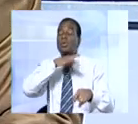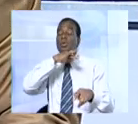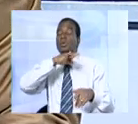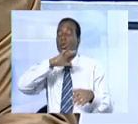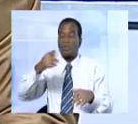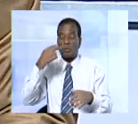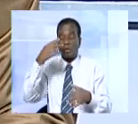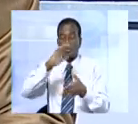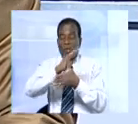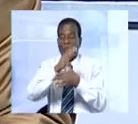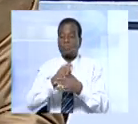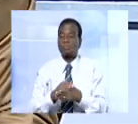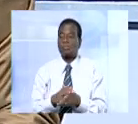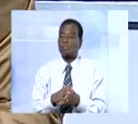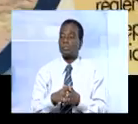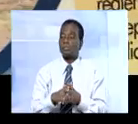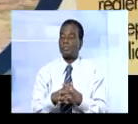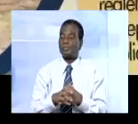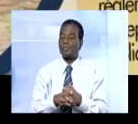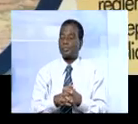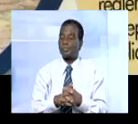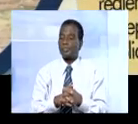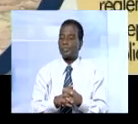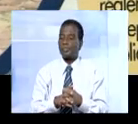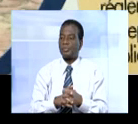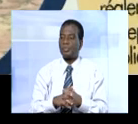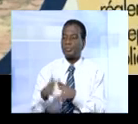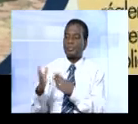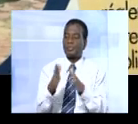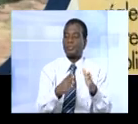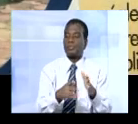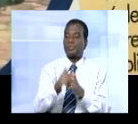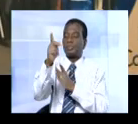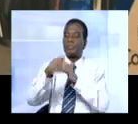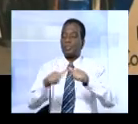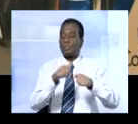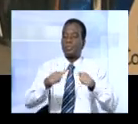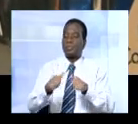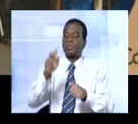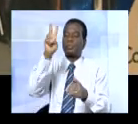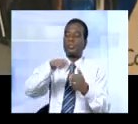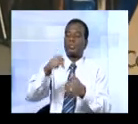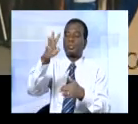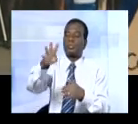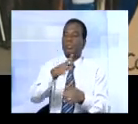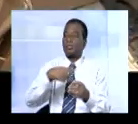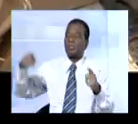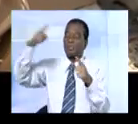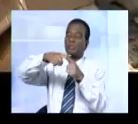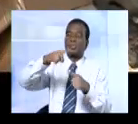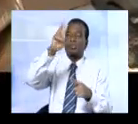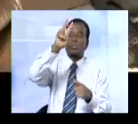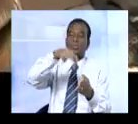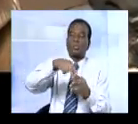solides. Mikanga, pour plus de détails. Élaborer un plan d'action 2014-2016 qui intègre les